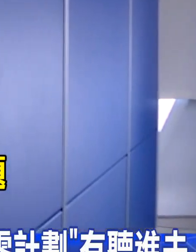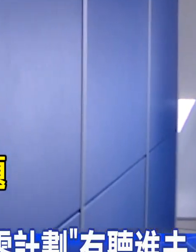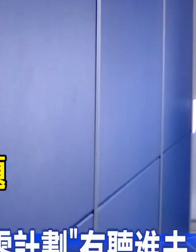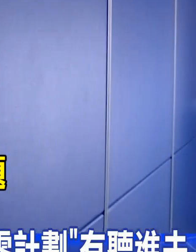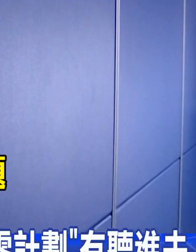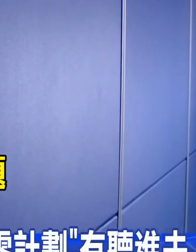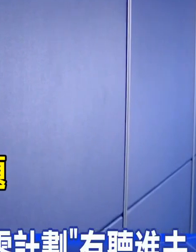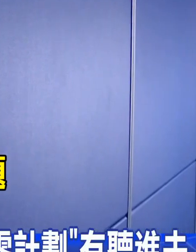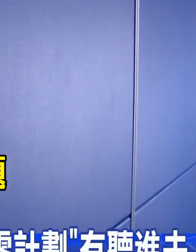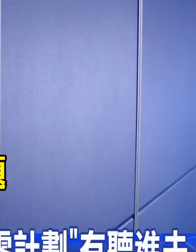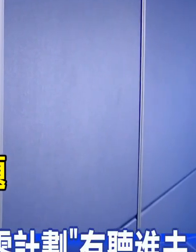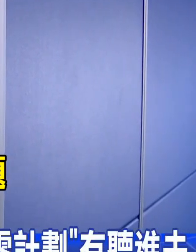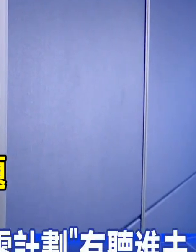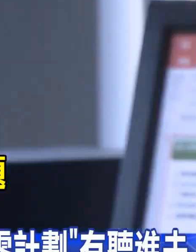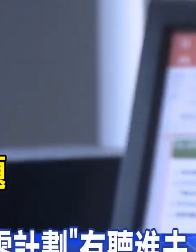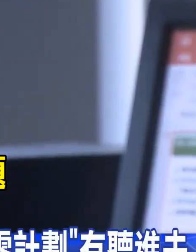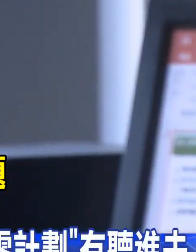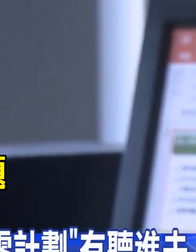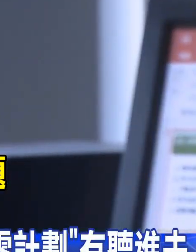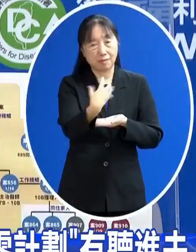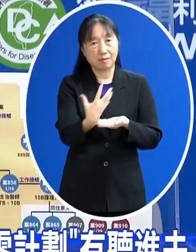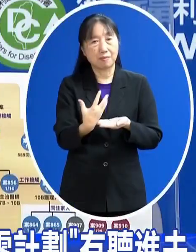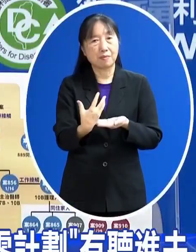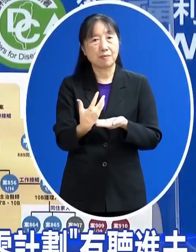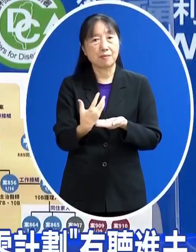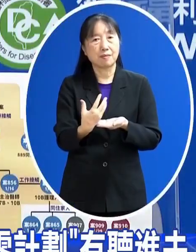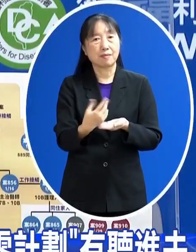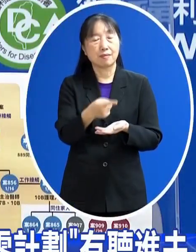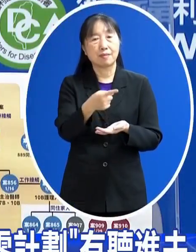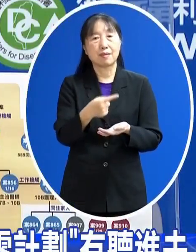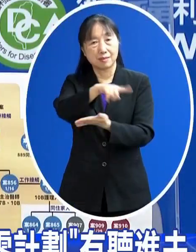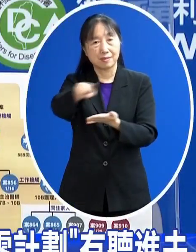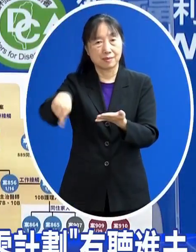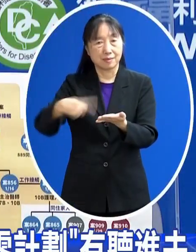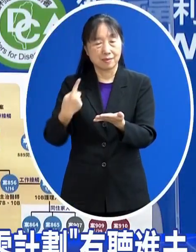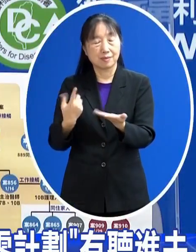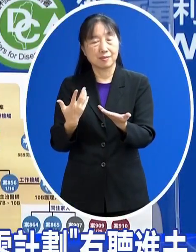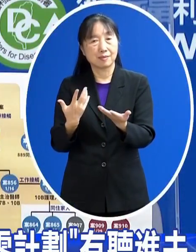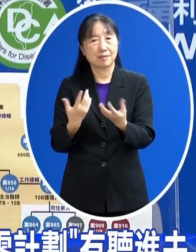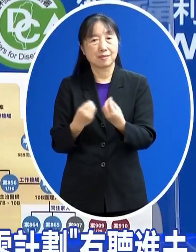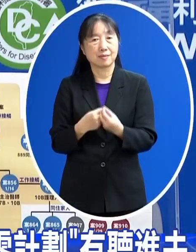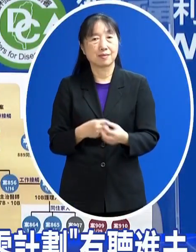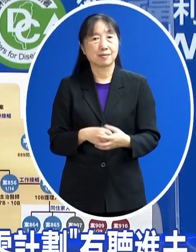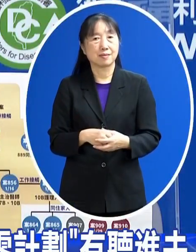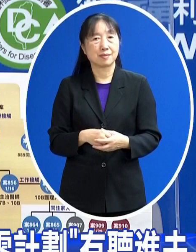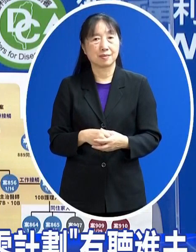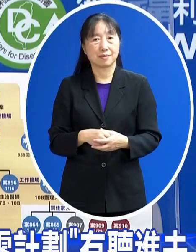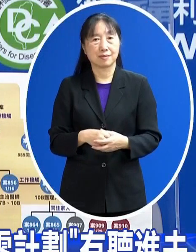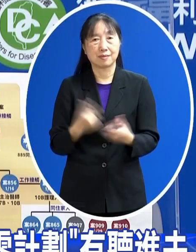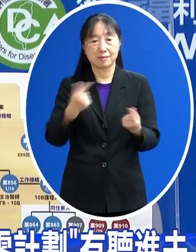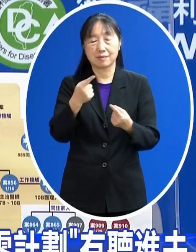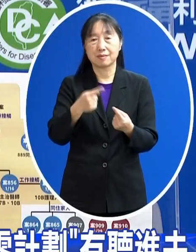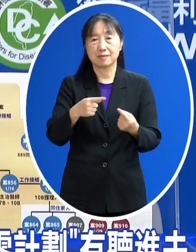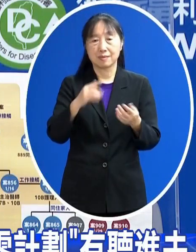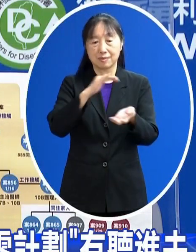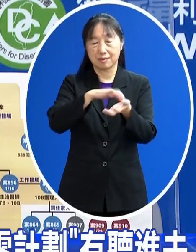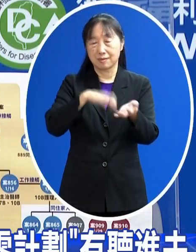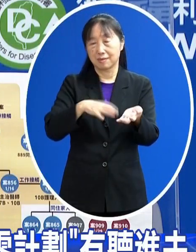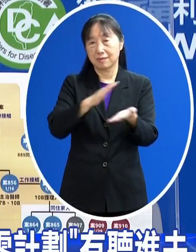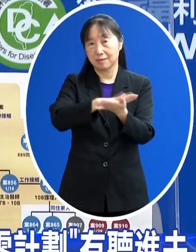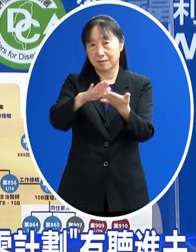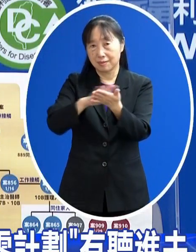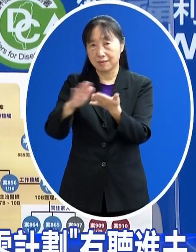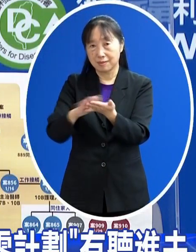较严重的一个问题。 清零的计划了，那这里面当然也包括消毒跟采